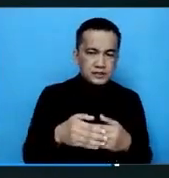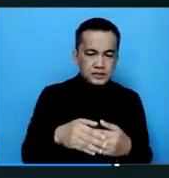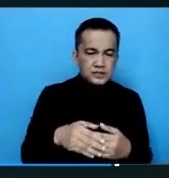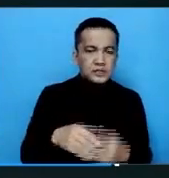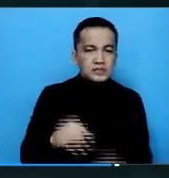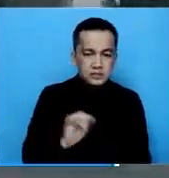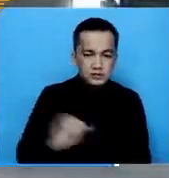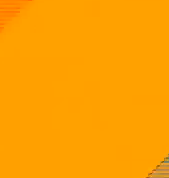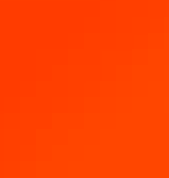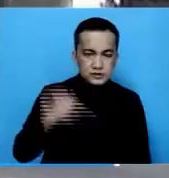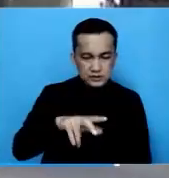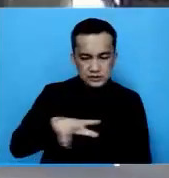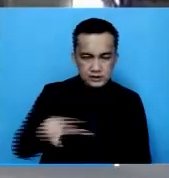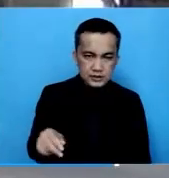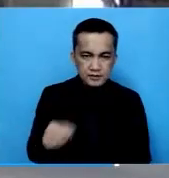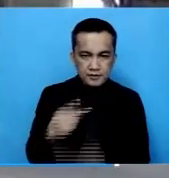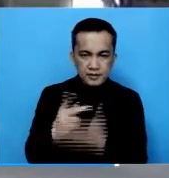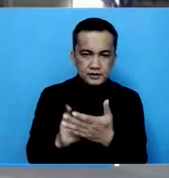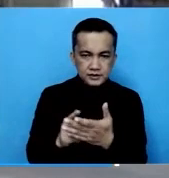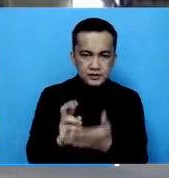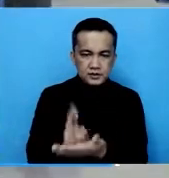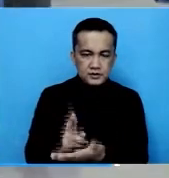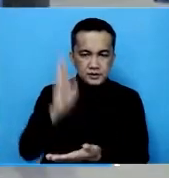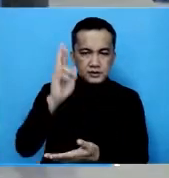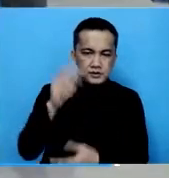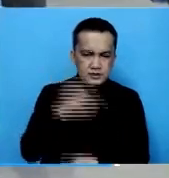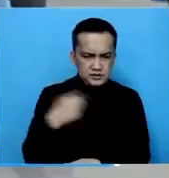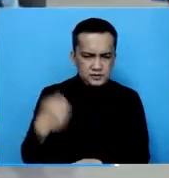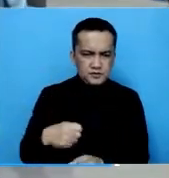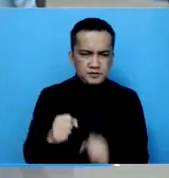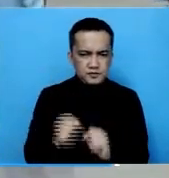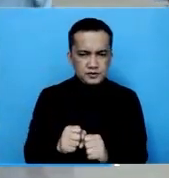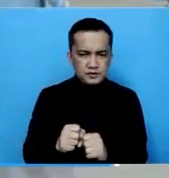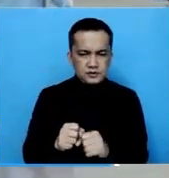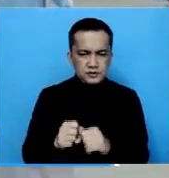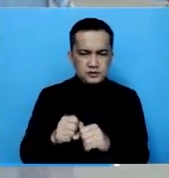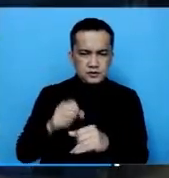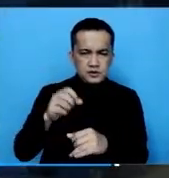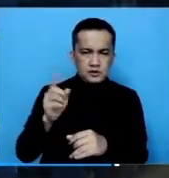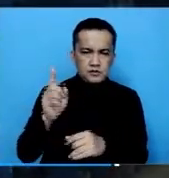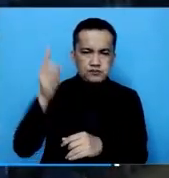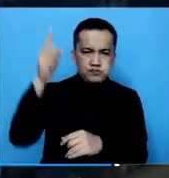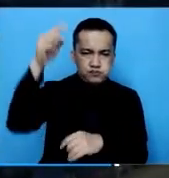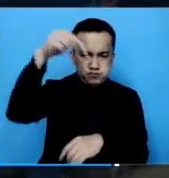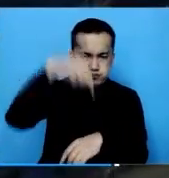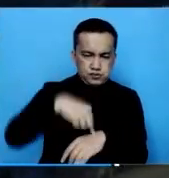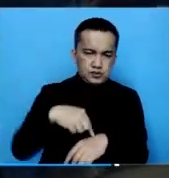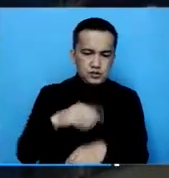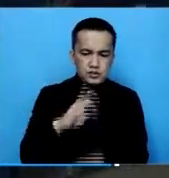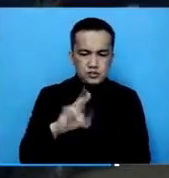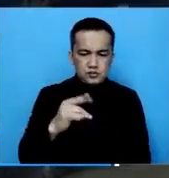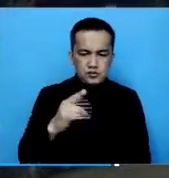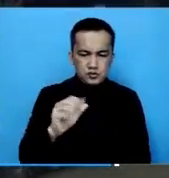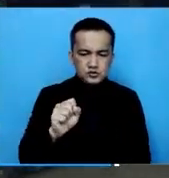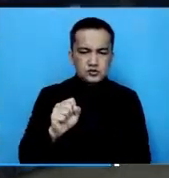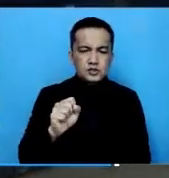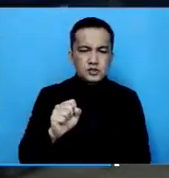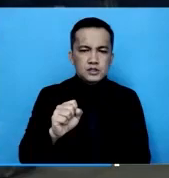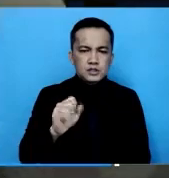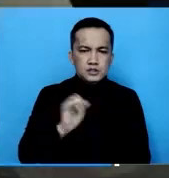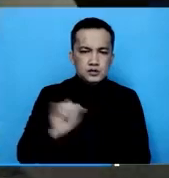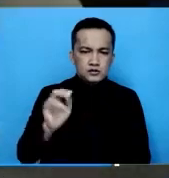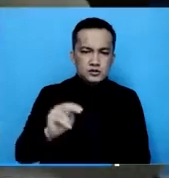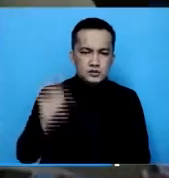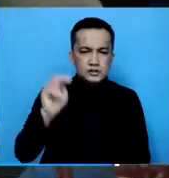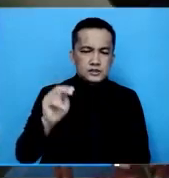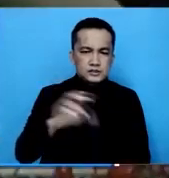China. Ayon sa PhilSA, maaaring bumagsak sa ilang lugar malapit sa Burgos, Ilocos Norte at Santa Ana sa